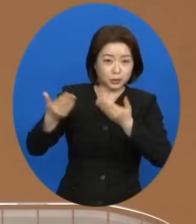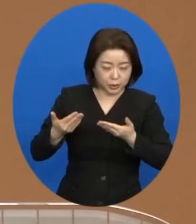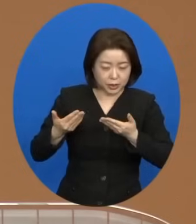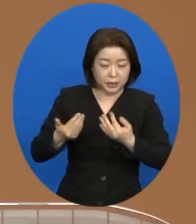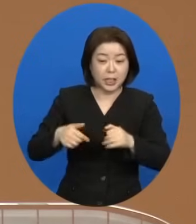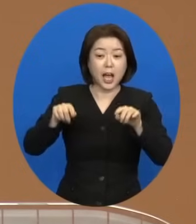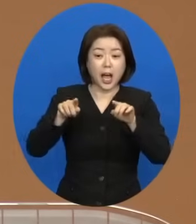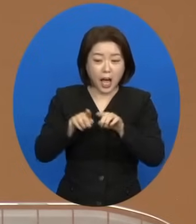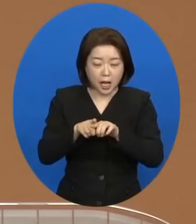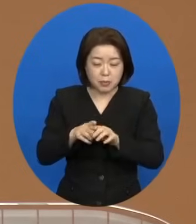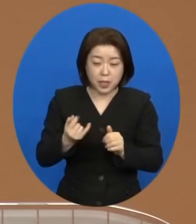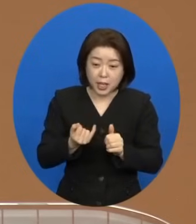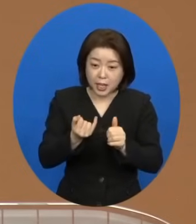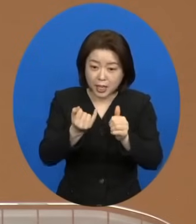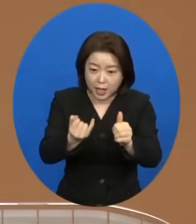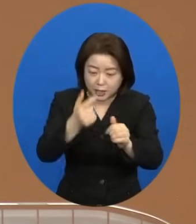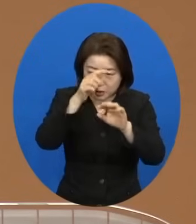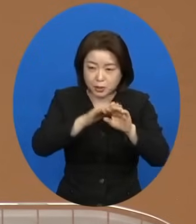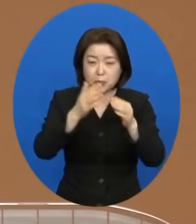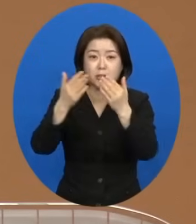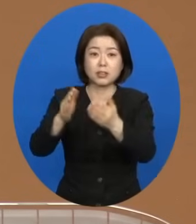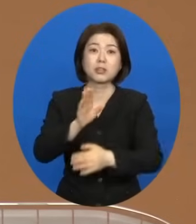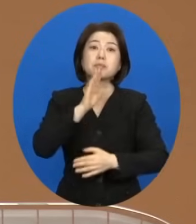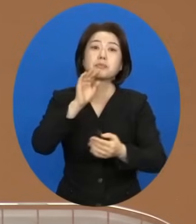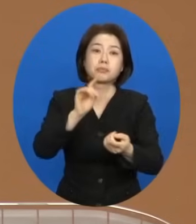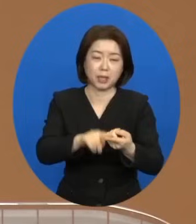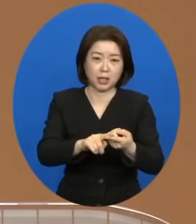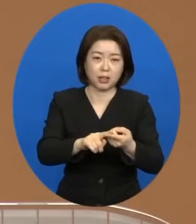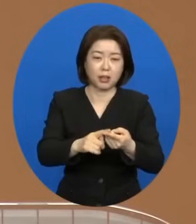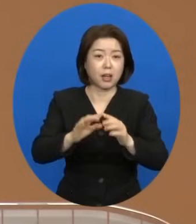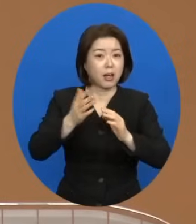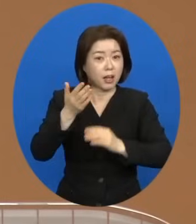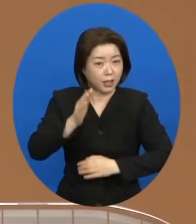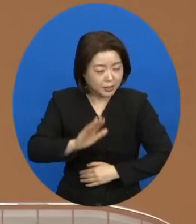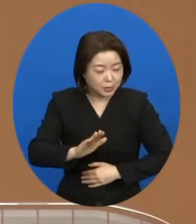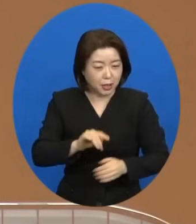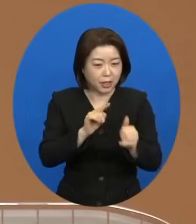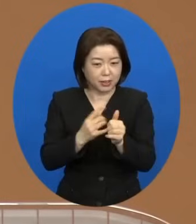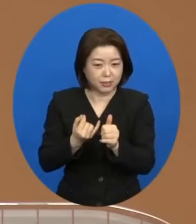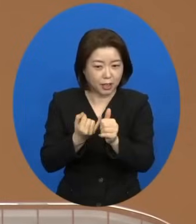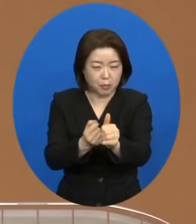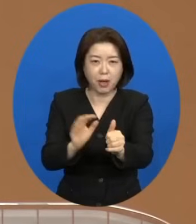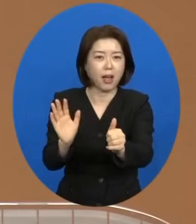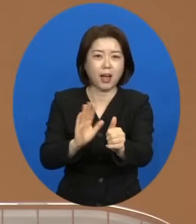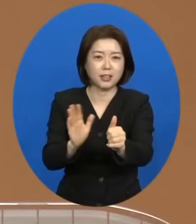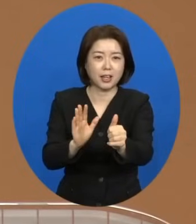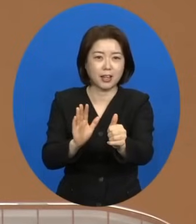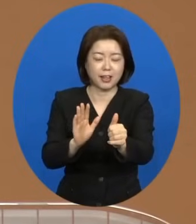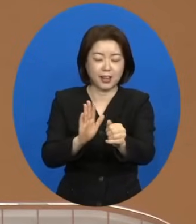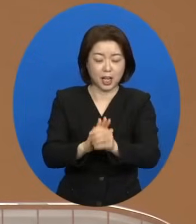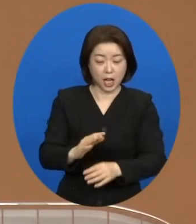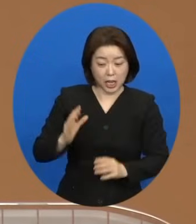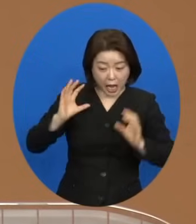올라가서 예배를 드려야 되는데 남편을 따라가지 않고이 아이가 젖을 뗄 때까지